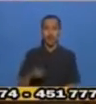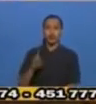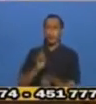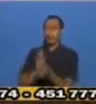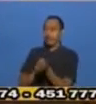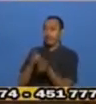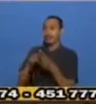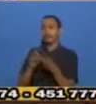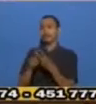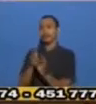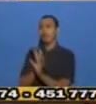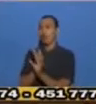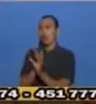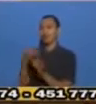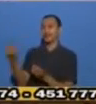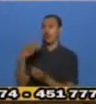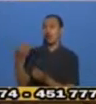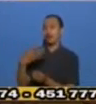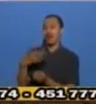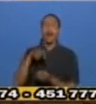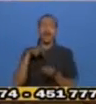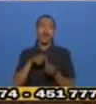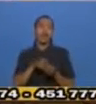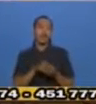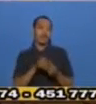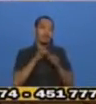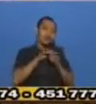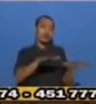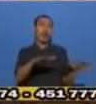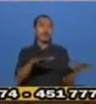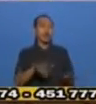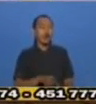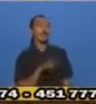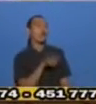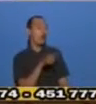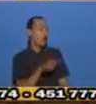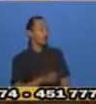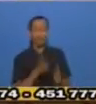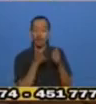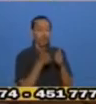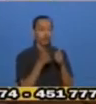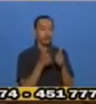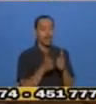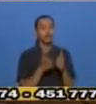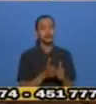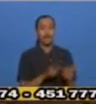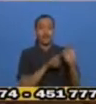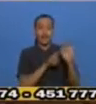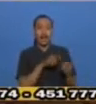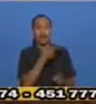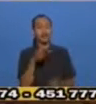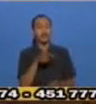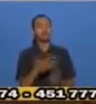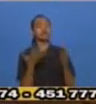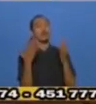sendiri, gitu. Itu kami sebarluaskan pada teman-teman sekalian. Itu adalah salah satu terobosannya luar biasa, Ketua Yayasan Cikal Indonesia. Mudah-mudahan yang seperti beliau-beliau ini